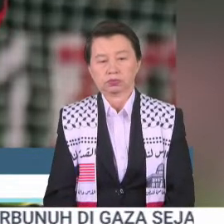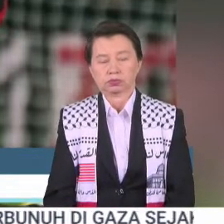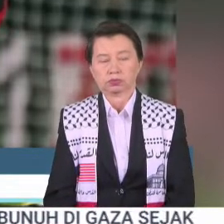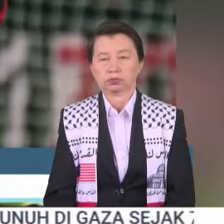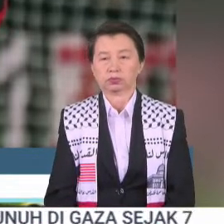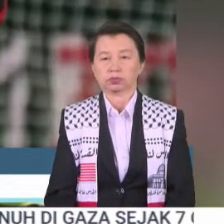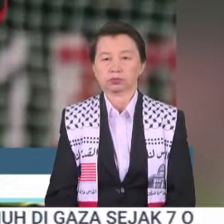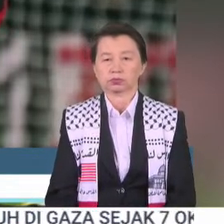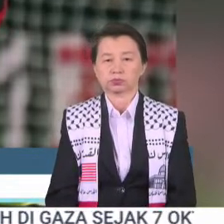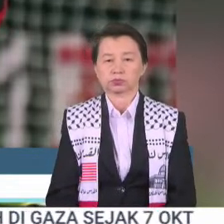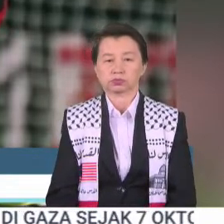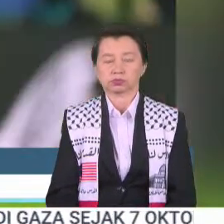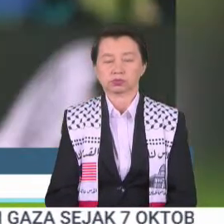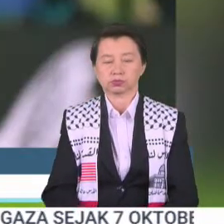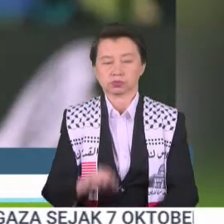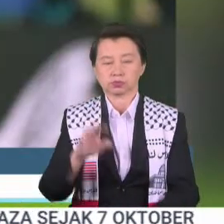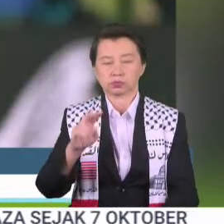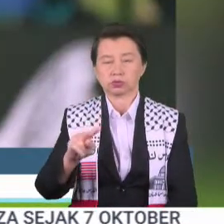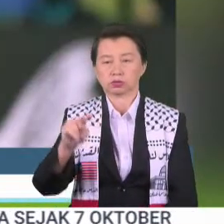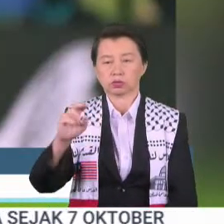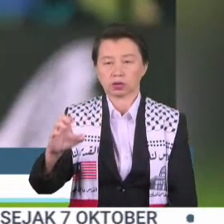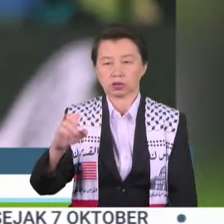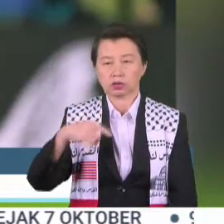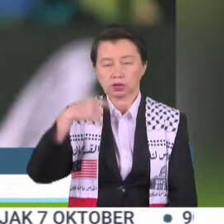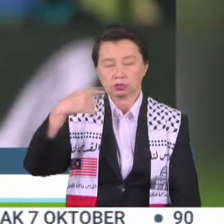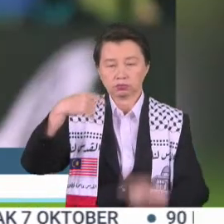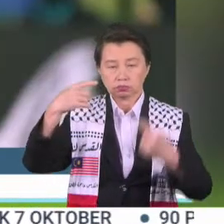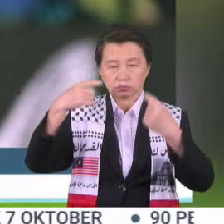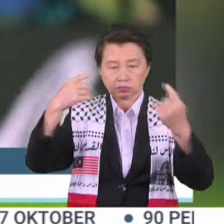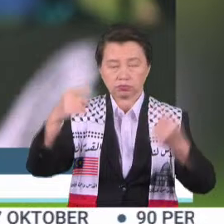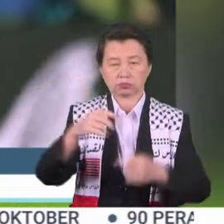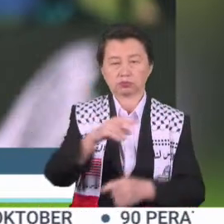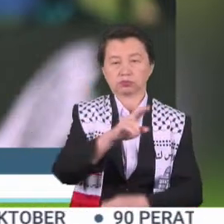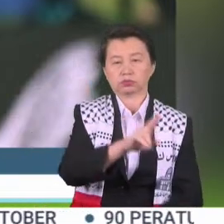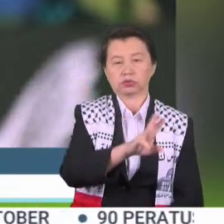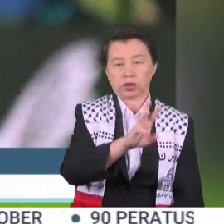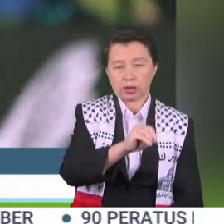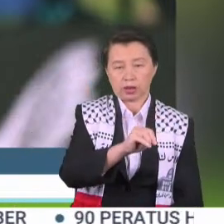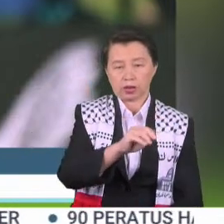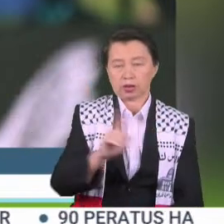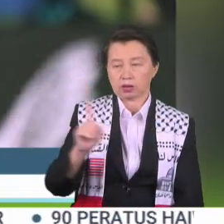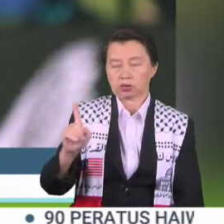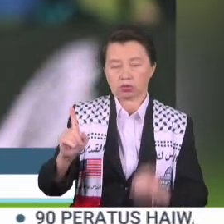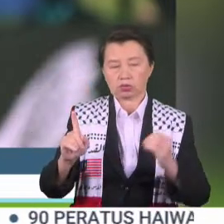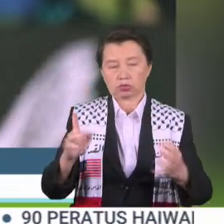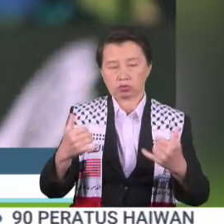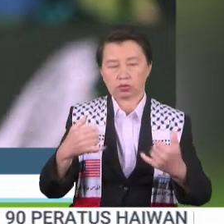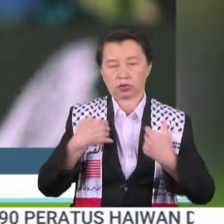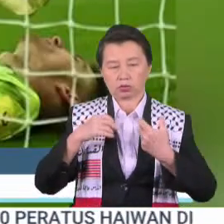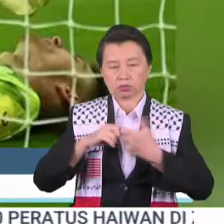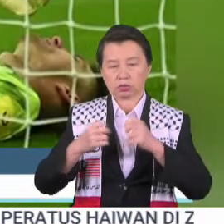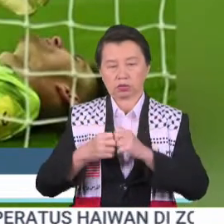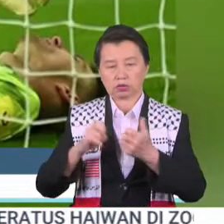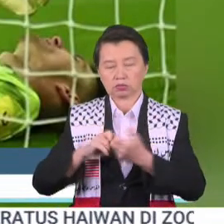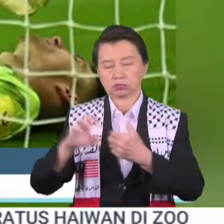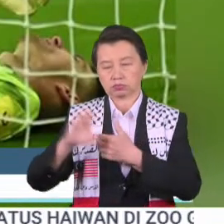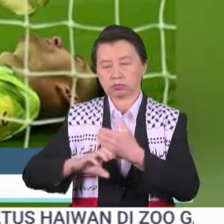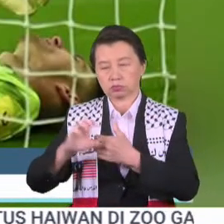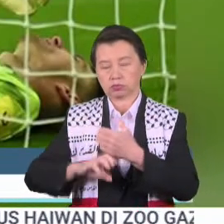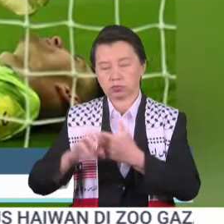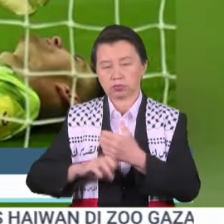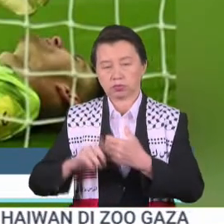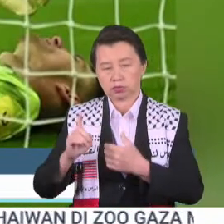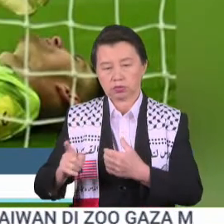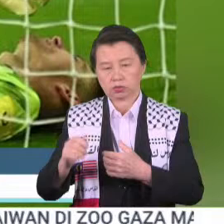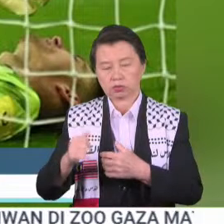Sementara itu di Stadium James Park, Newcastle berjaya menewaskan Manchester United 1-0 meskipun dibelenggu dengan krisis kecederaan. Jaringan